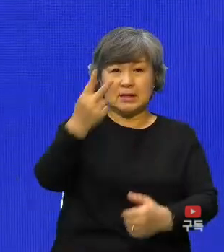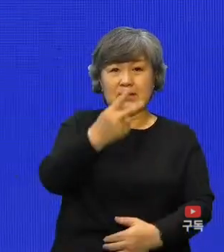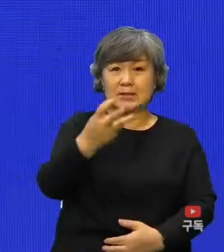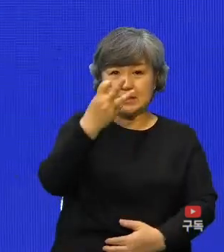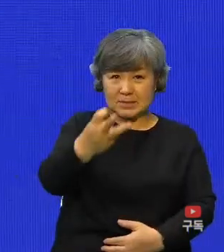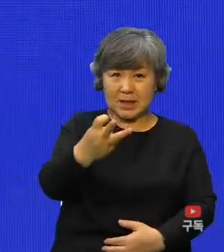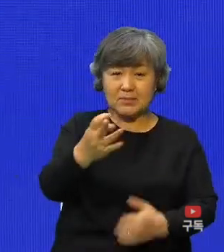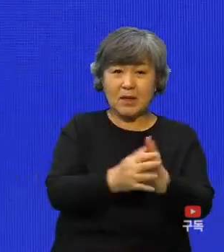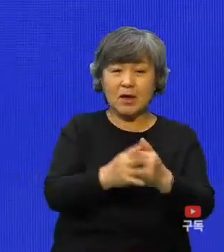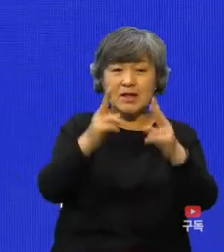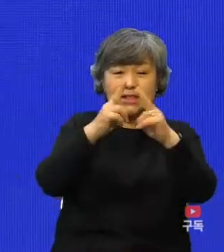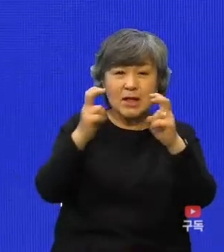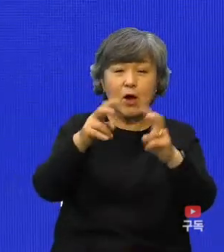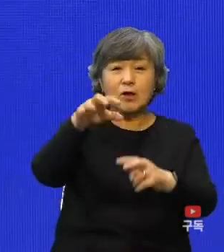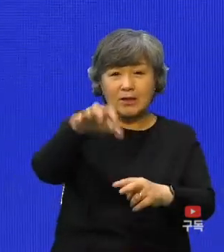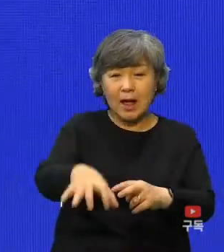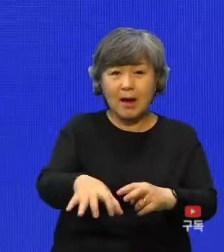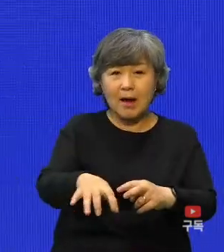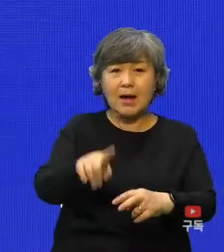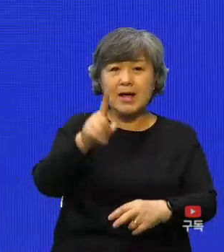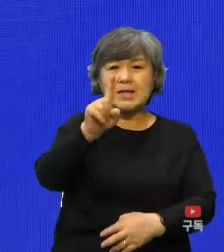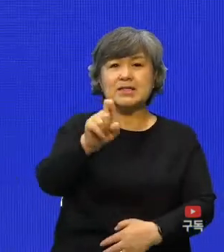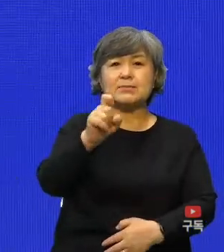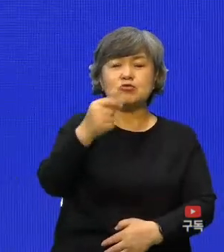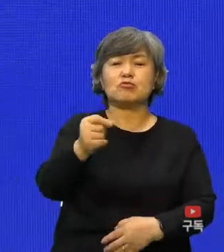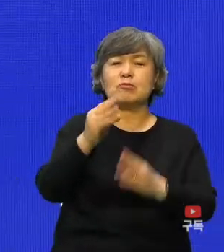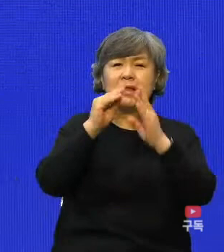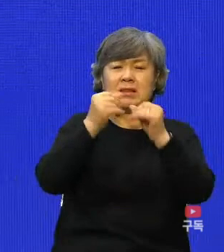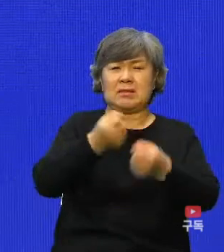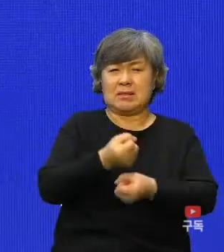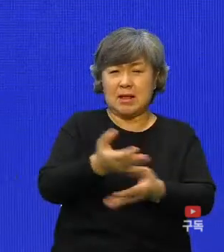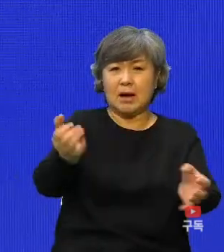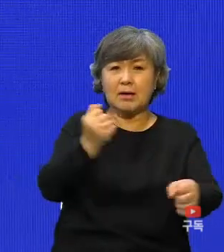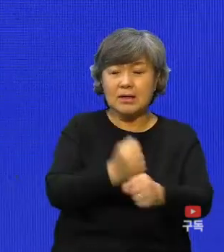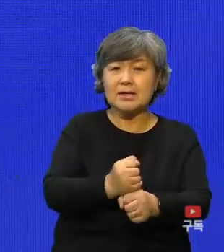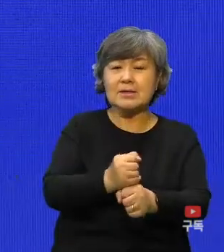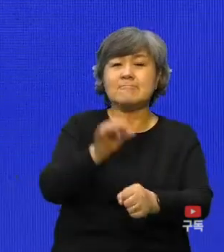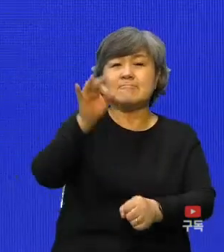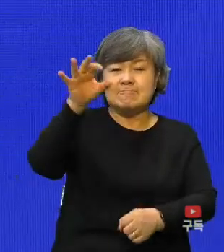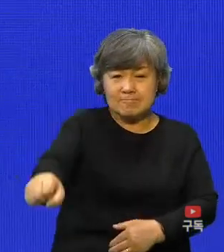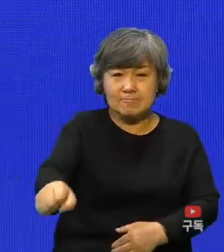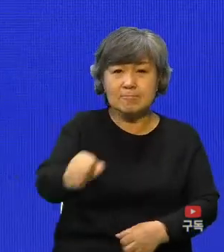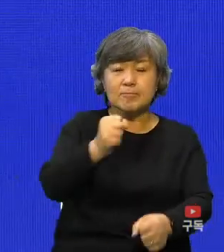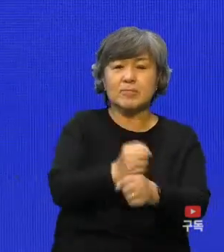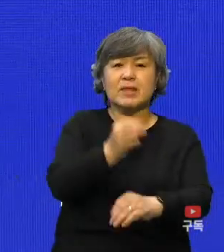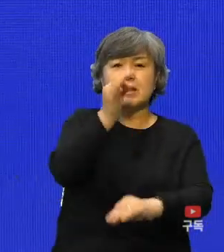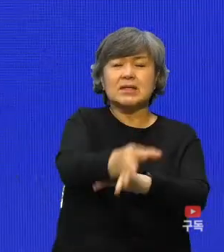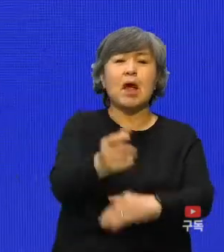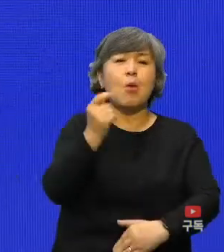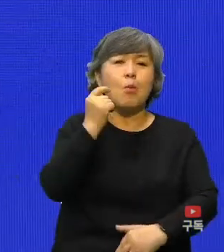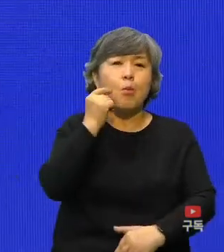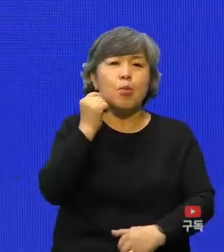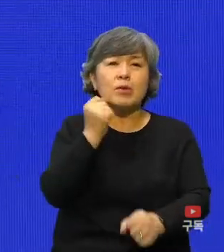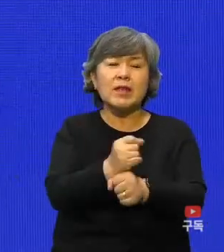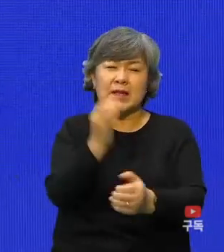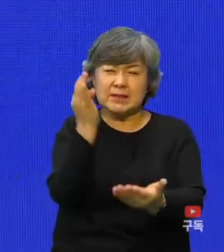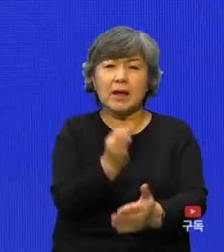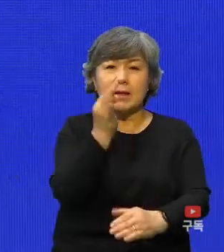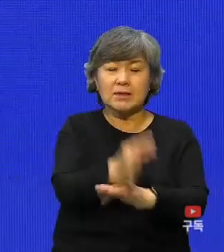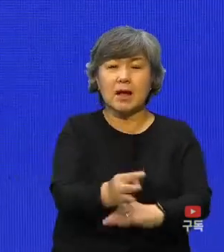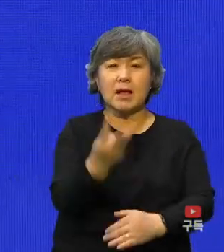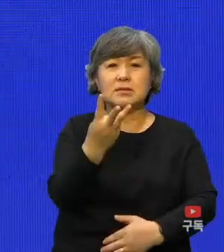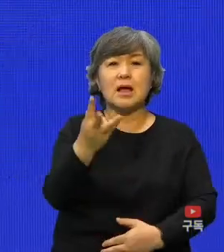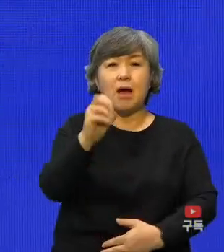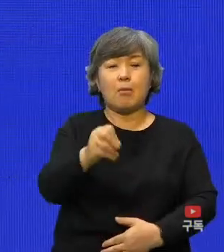2013년경 성남 도촌동 개발사업 16만 평을 개입해서 살 수 없는 땅을 경락으로 받아가지고 3억